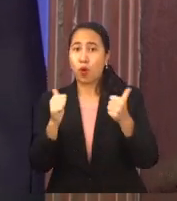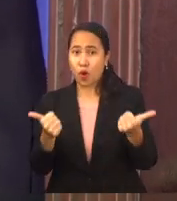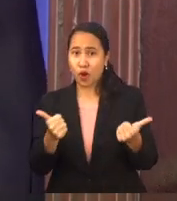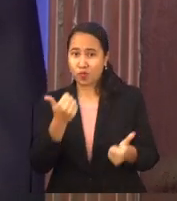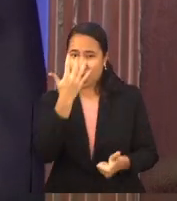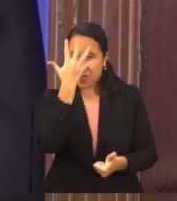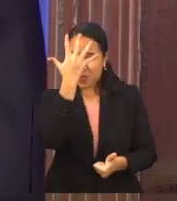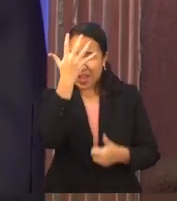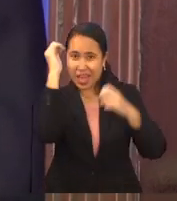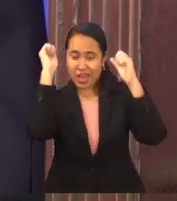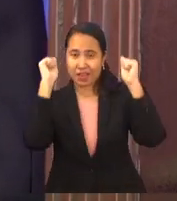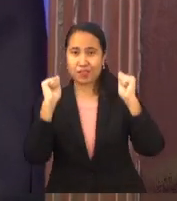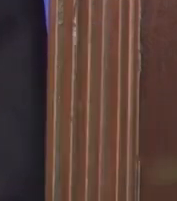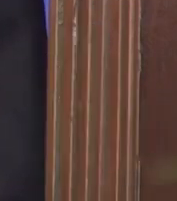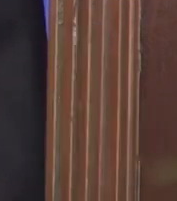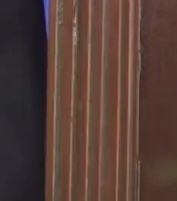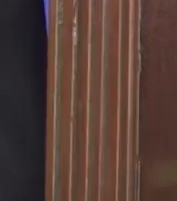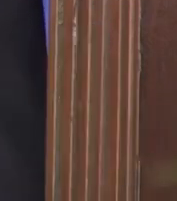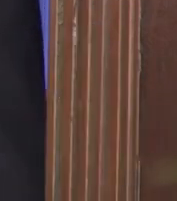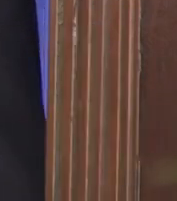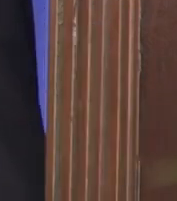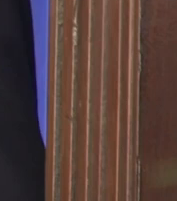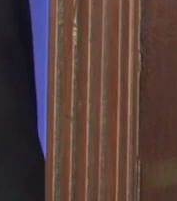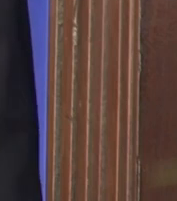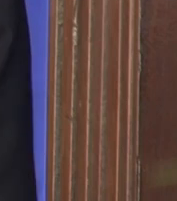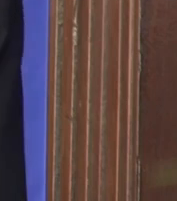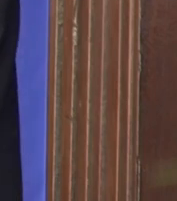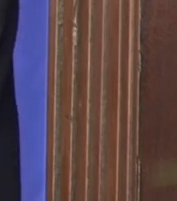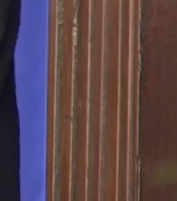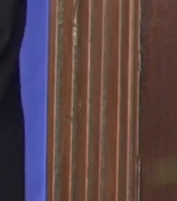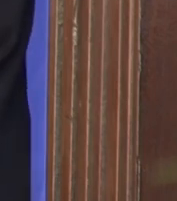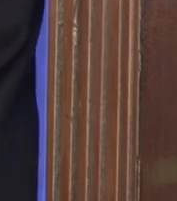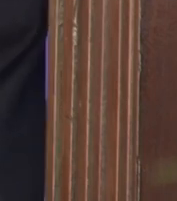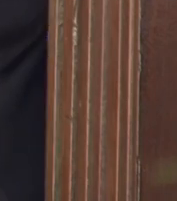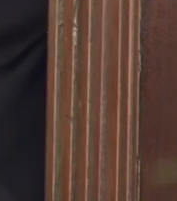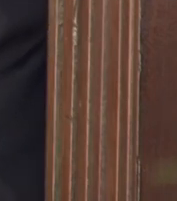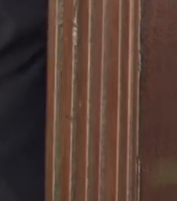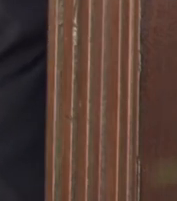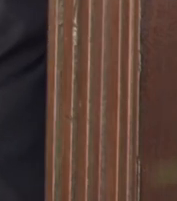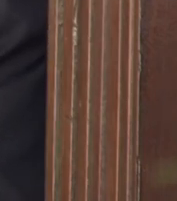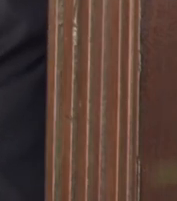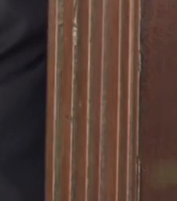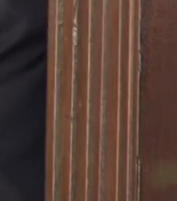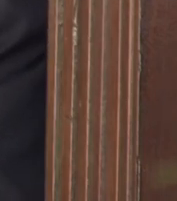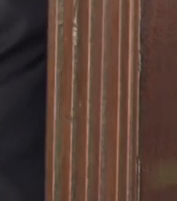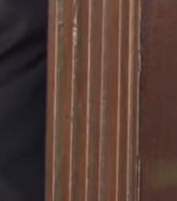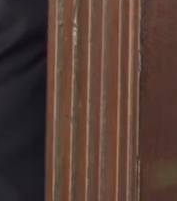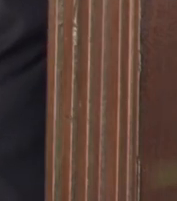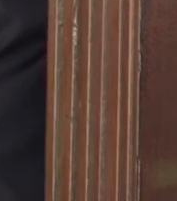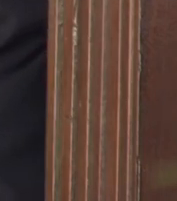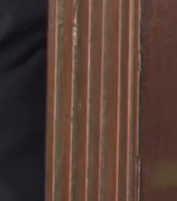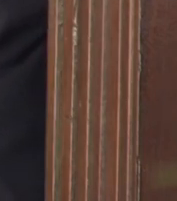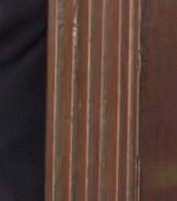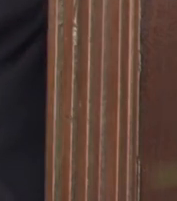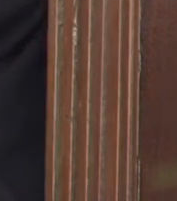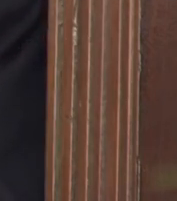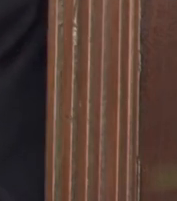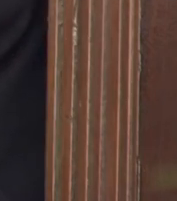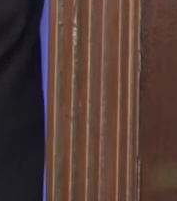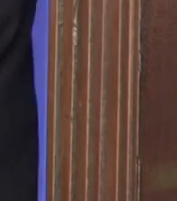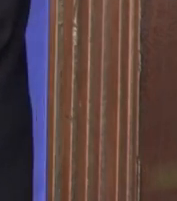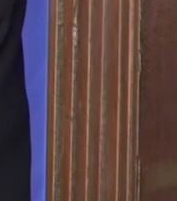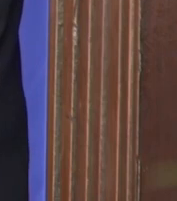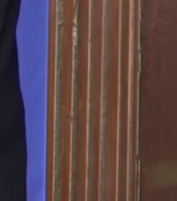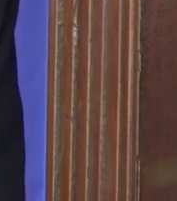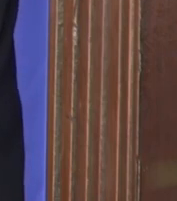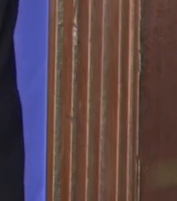5 jaar. En de leden zijn de voorzitter, meester Gloria Sterling,